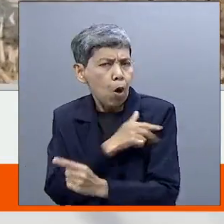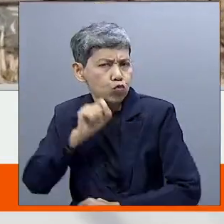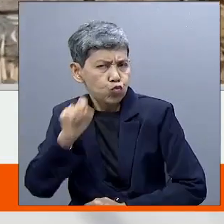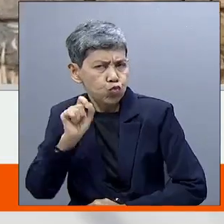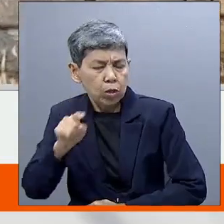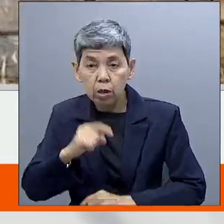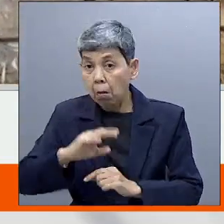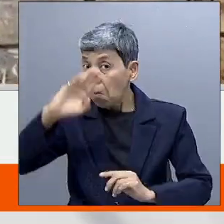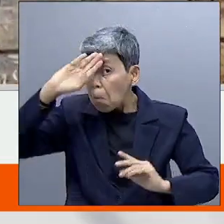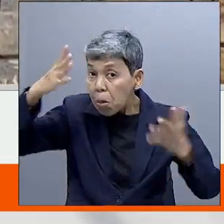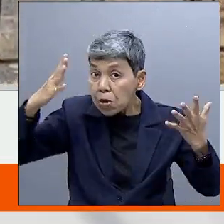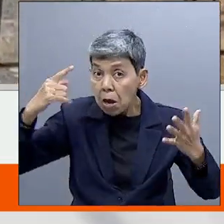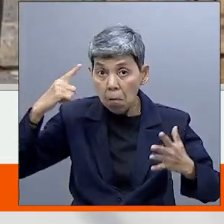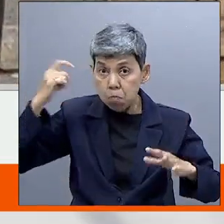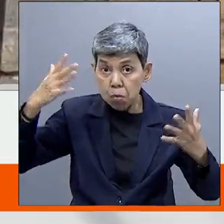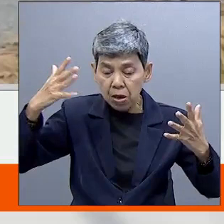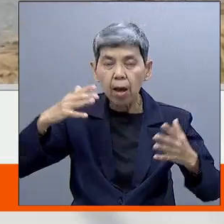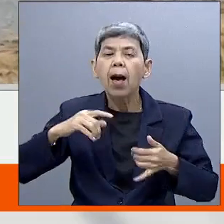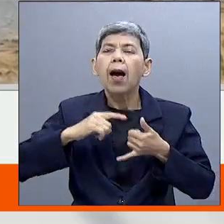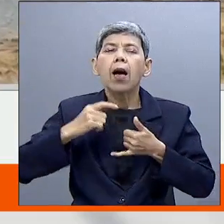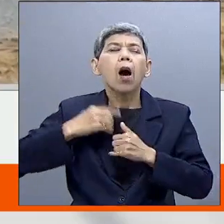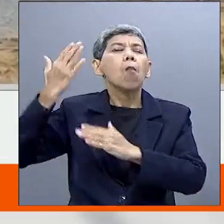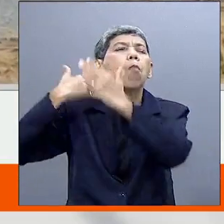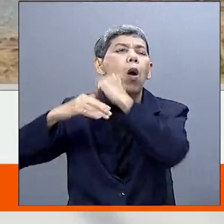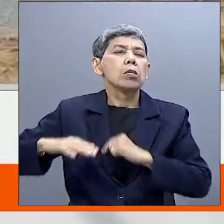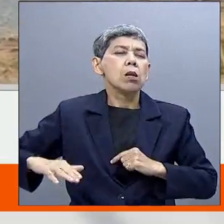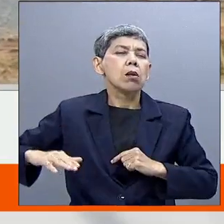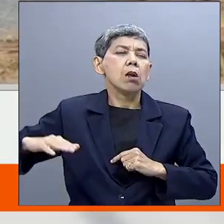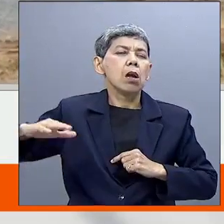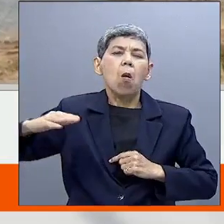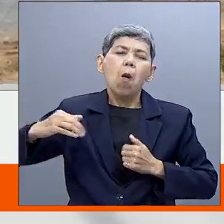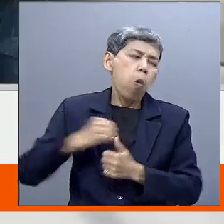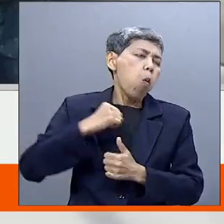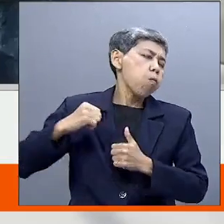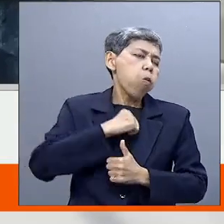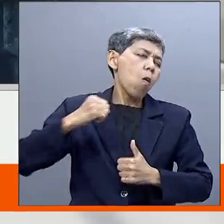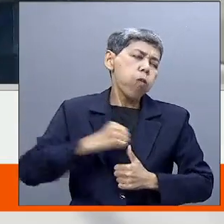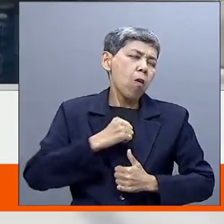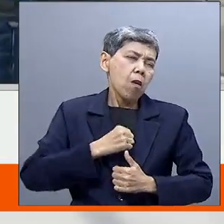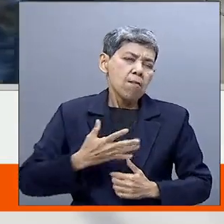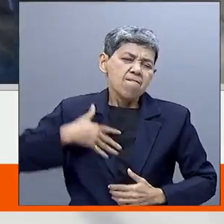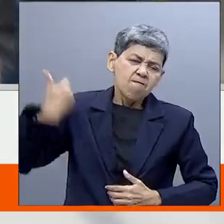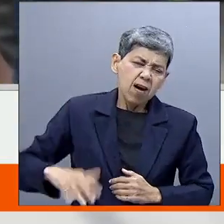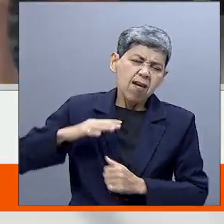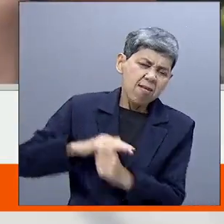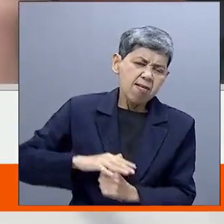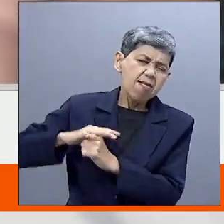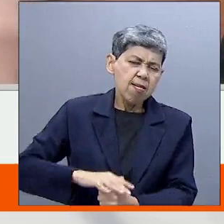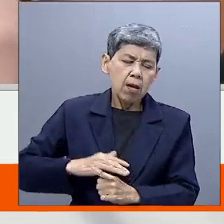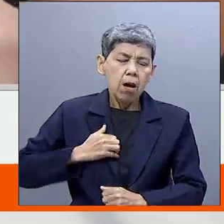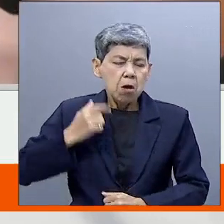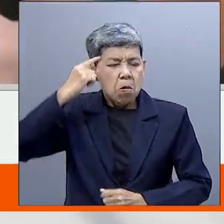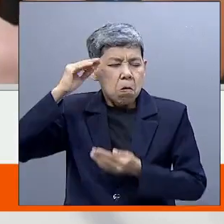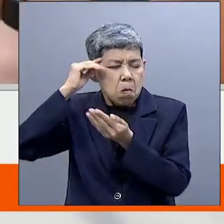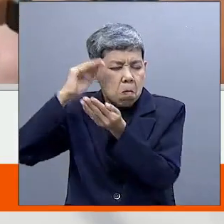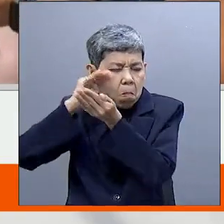ที่ไม่ป่วยเนี่ยส่วนใหญ่เนี่ยมาจากประวัติในวัยเด็กที่ได้รับความรุนแรงหรือว่าไม่ได้รับการเลี้ยงดูที่ดีเพราะฉะนั้น